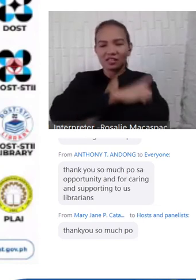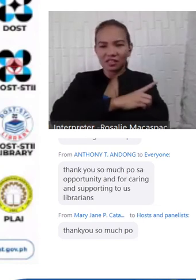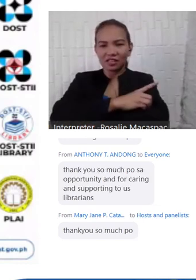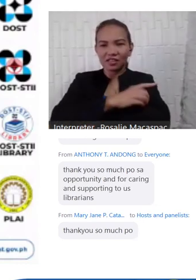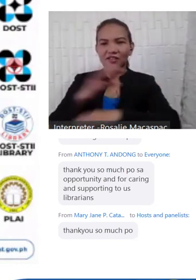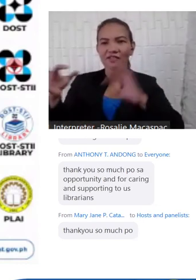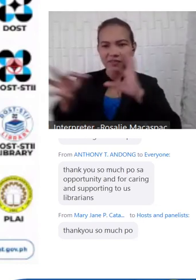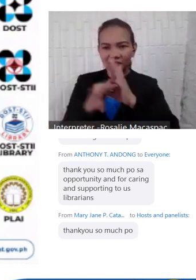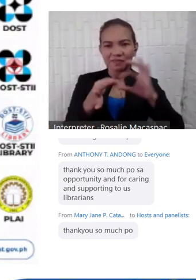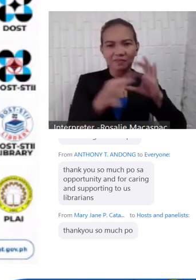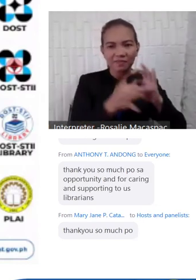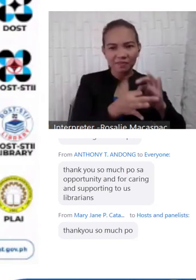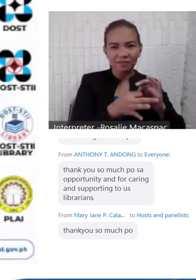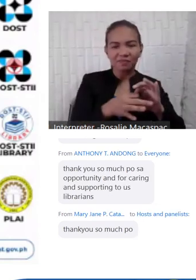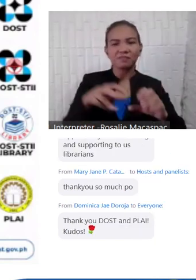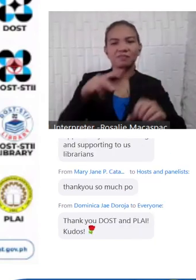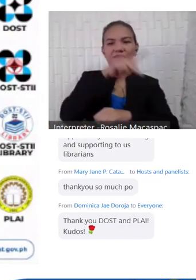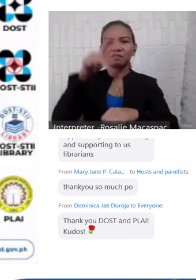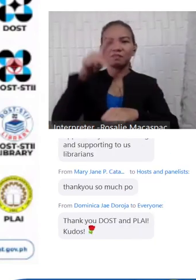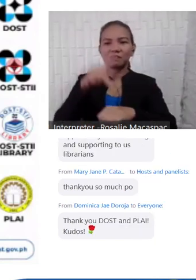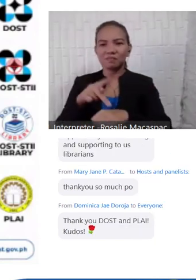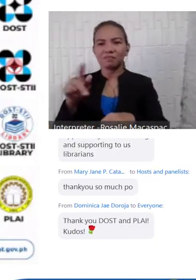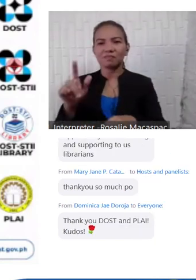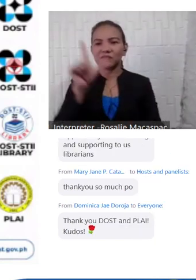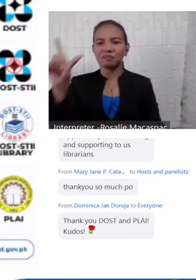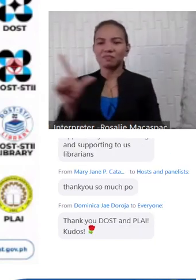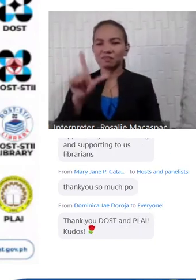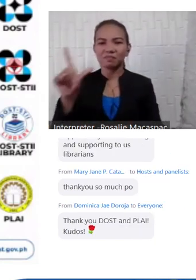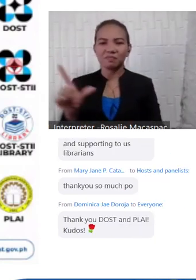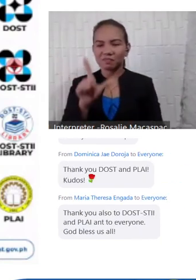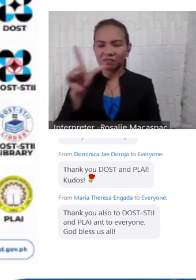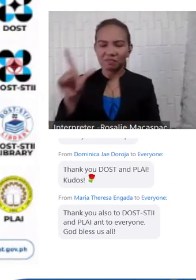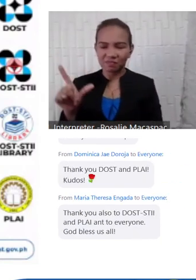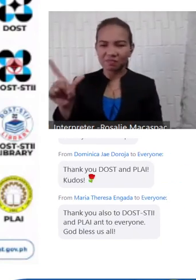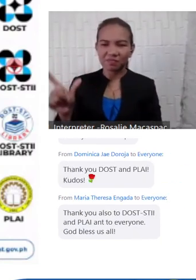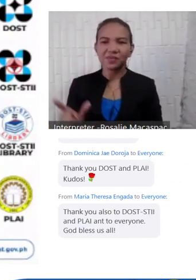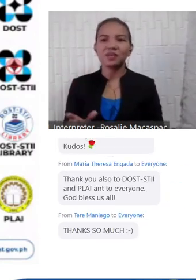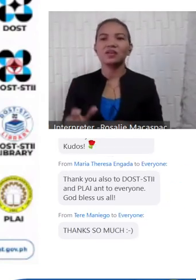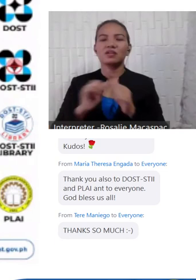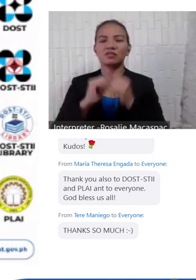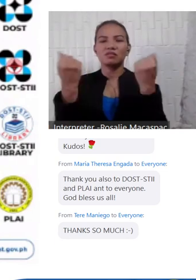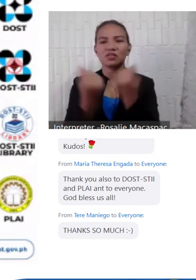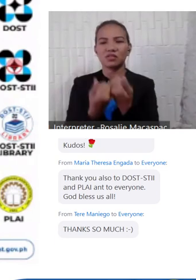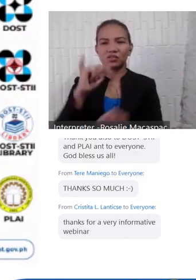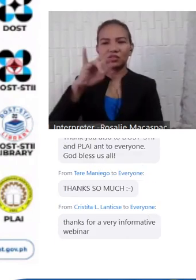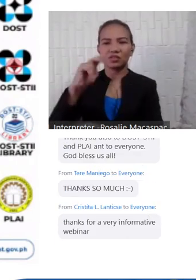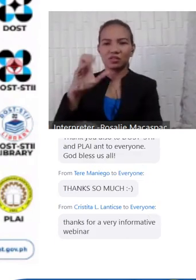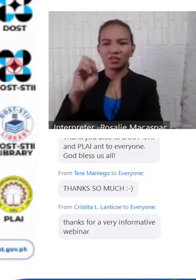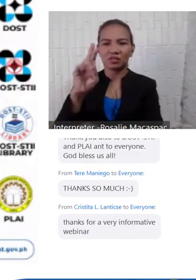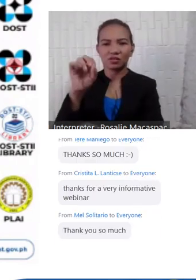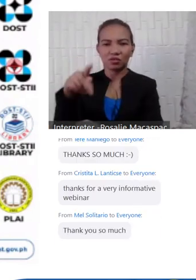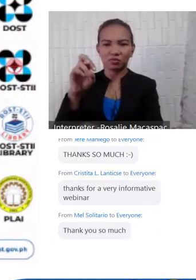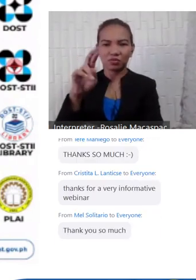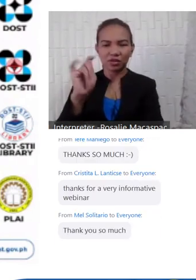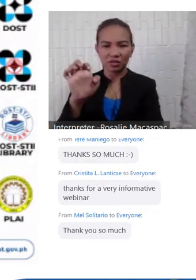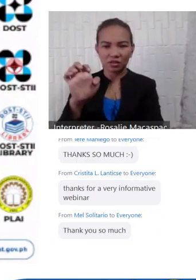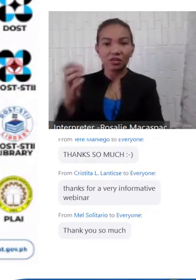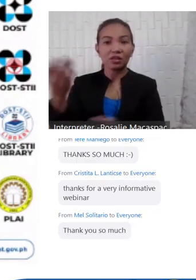the Philippine Librarians Association Incorporated. And since nandito po ang ating